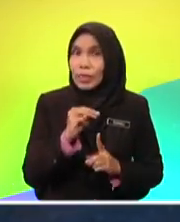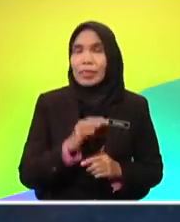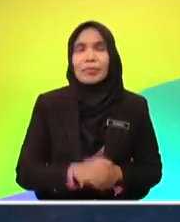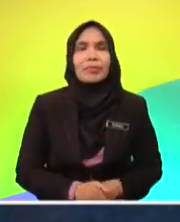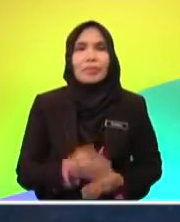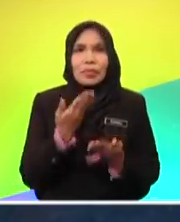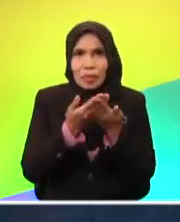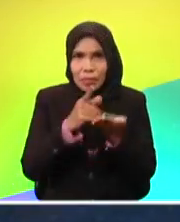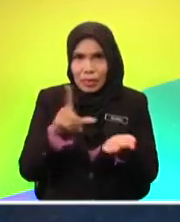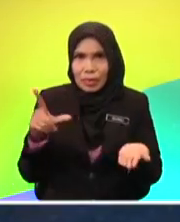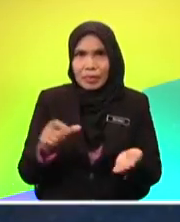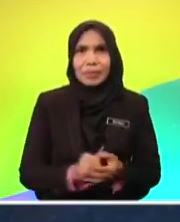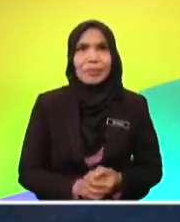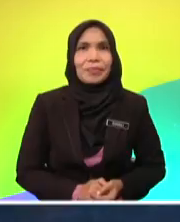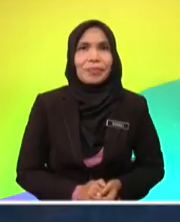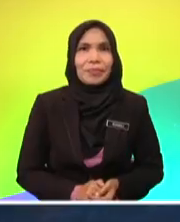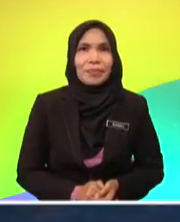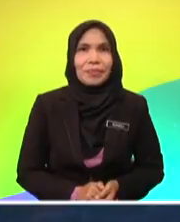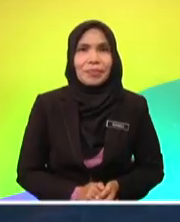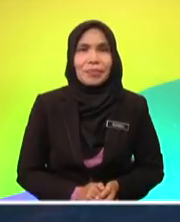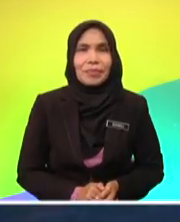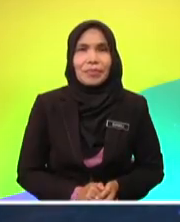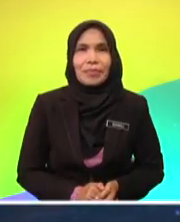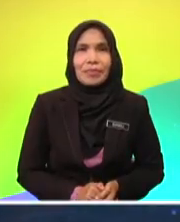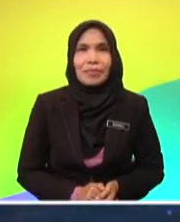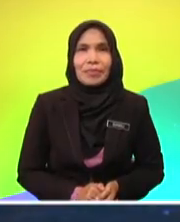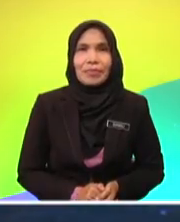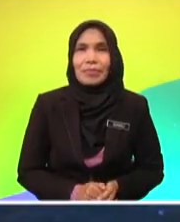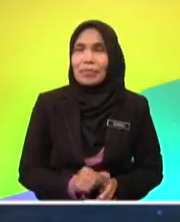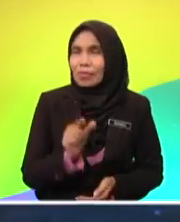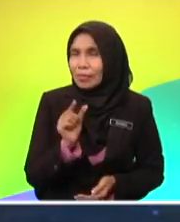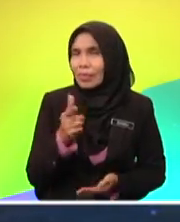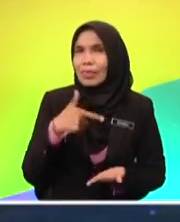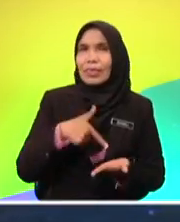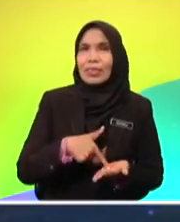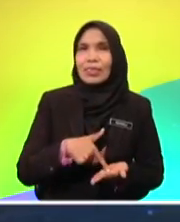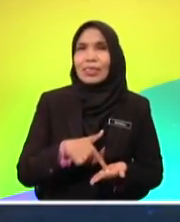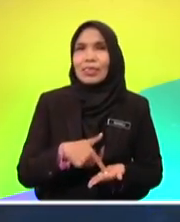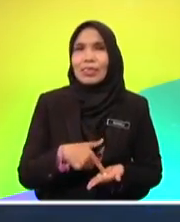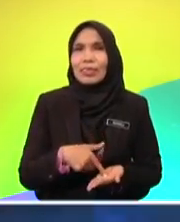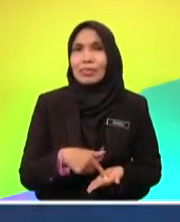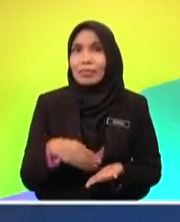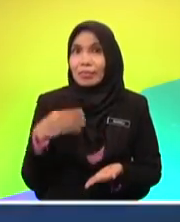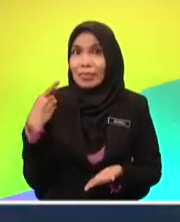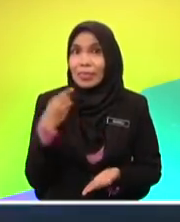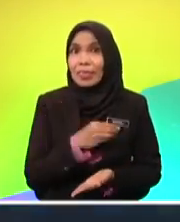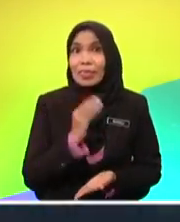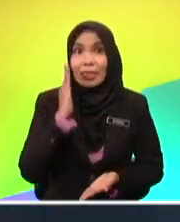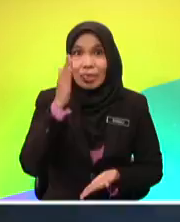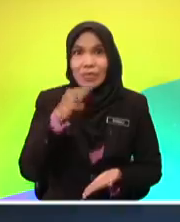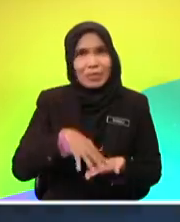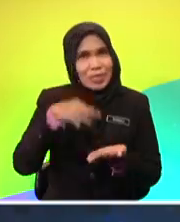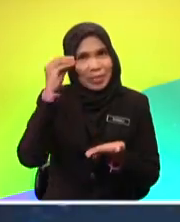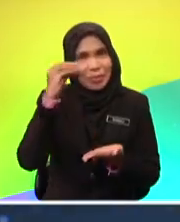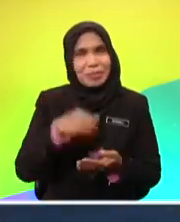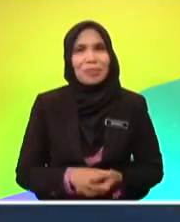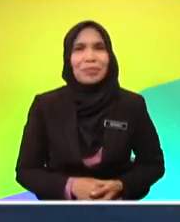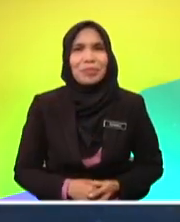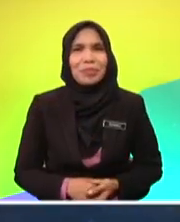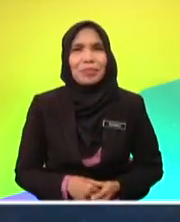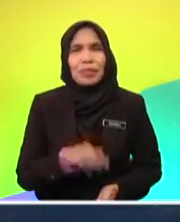Baiklah, cikgu, sekejap lagi kita nak teruskan pembelajaran kita. Tapi kita nak berehat sekejap, ya? Okey, Karina. Baik.